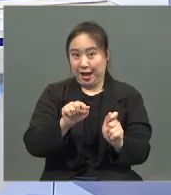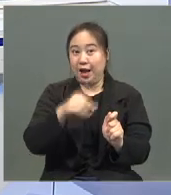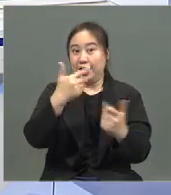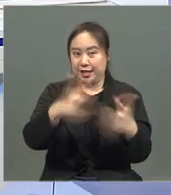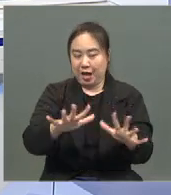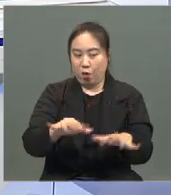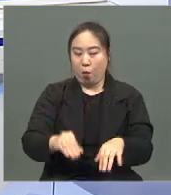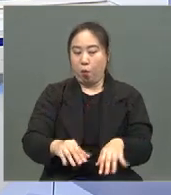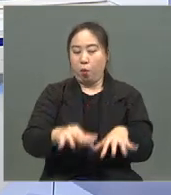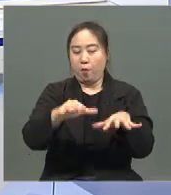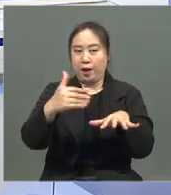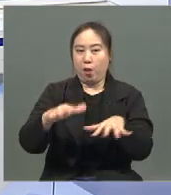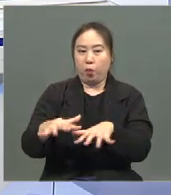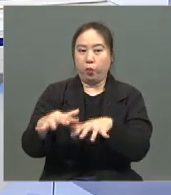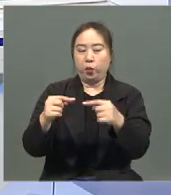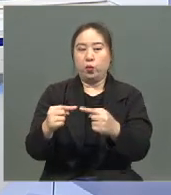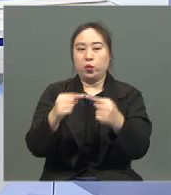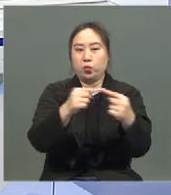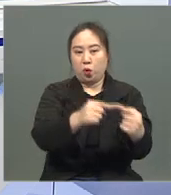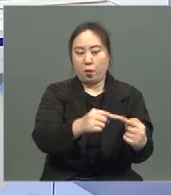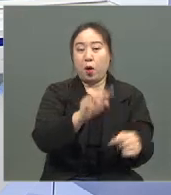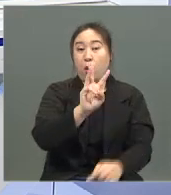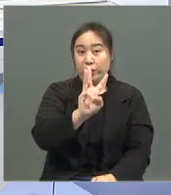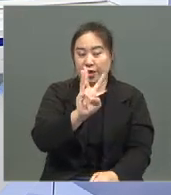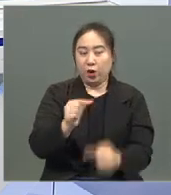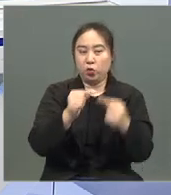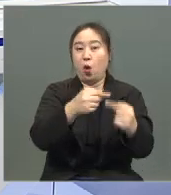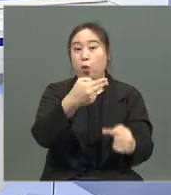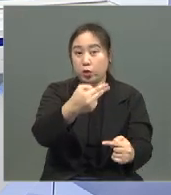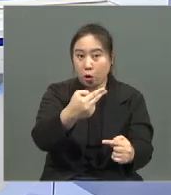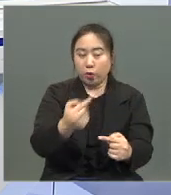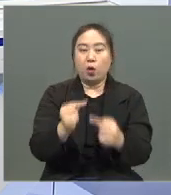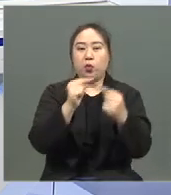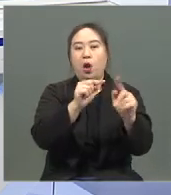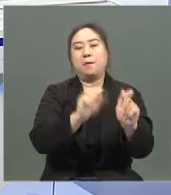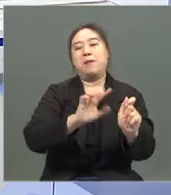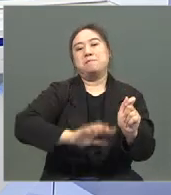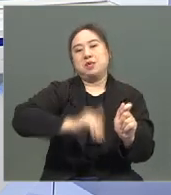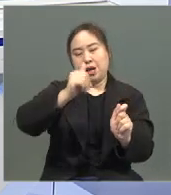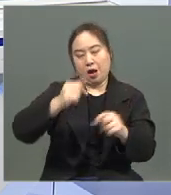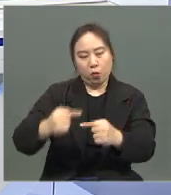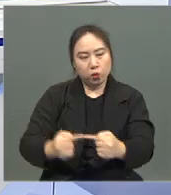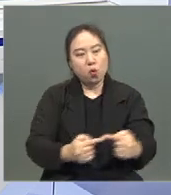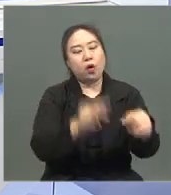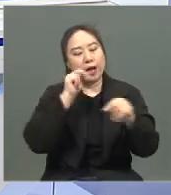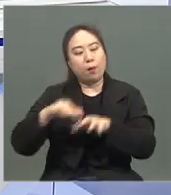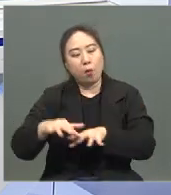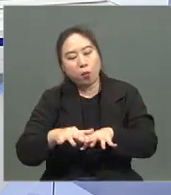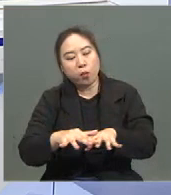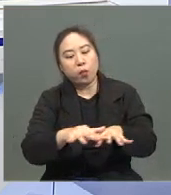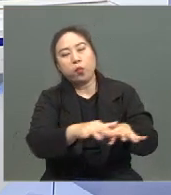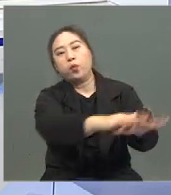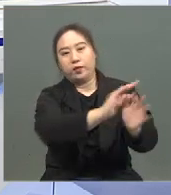คุณสุภัทรารายงานไปสักครู่นะฮะก็คือจะไปที่วังวิเศษนะฮะแล้วก็ห้วยยอดแล้วก็เข้าสู่ตัวอำเภอเมืองของตรังต่อไปนะครับ ก็จะเห็นนะ